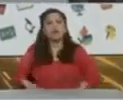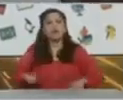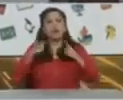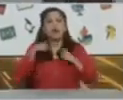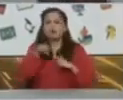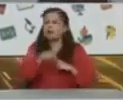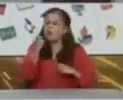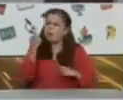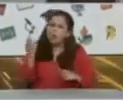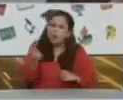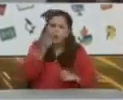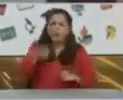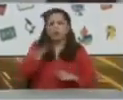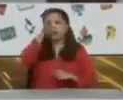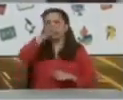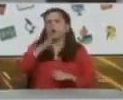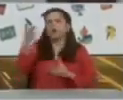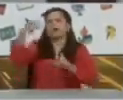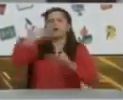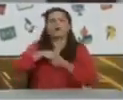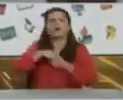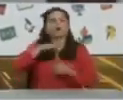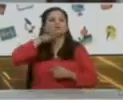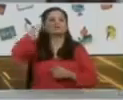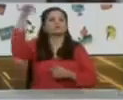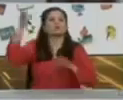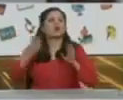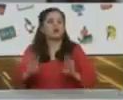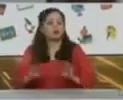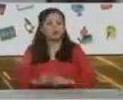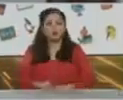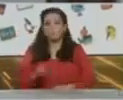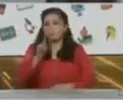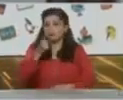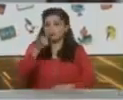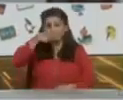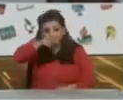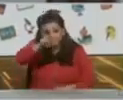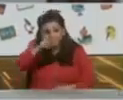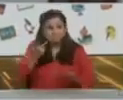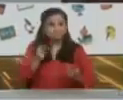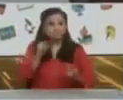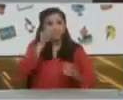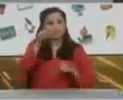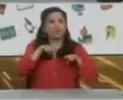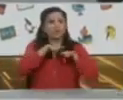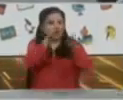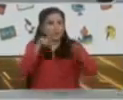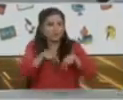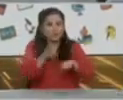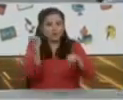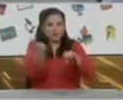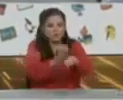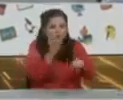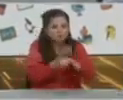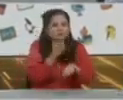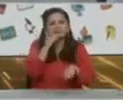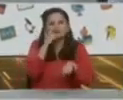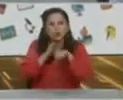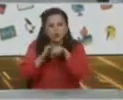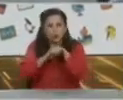में परमात्मा का वास है। लेकिन आपके घर में जो काम करने आते